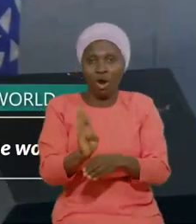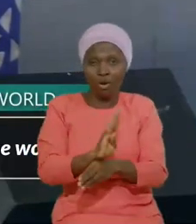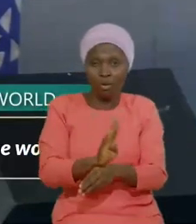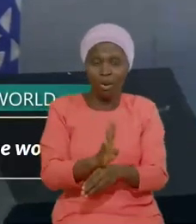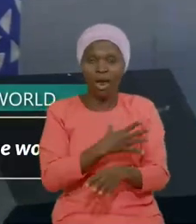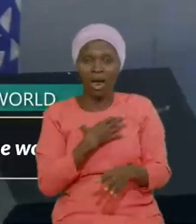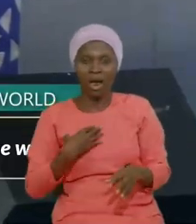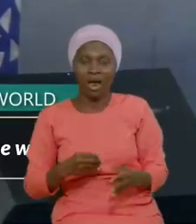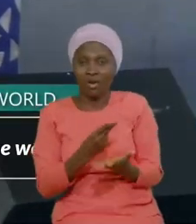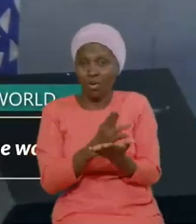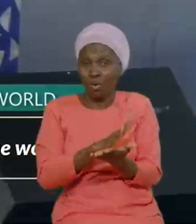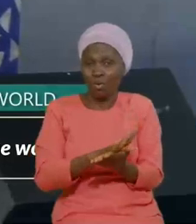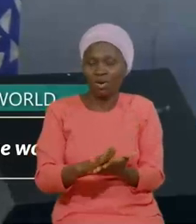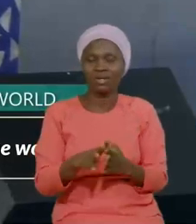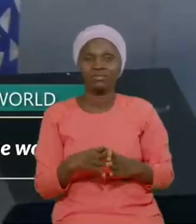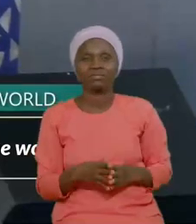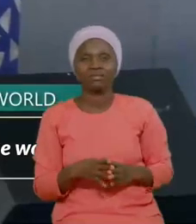Occupé et ayant l'espoir.